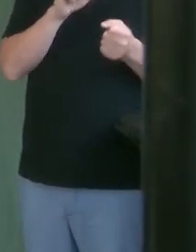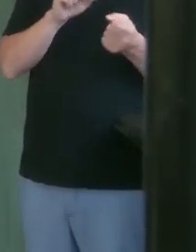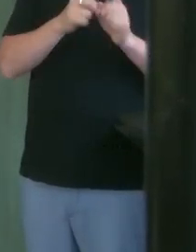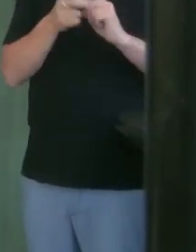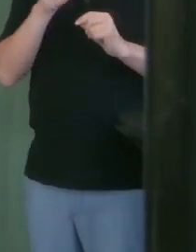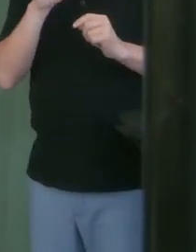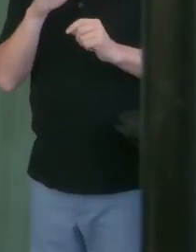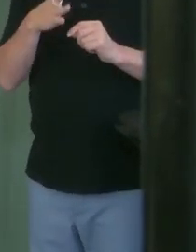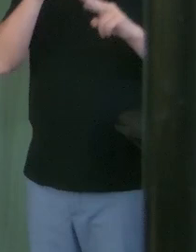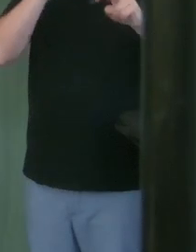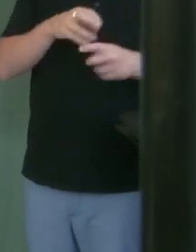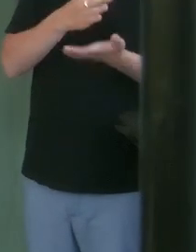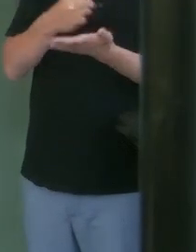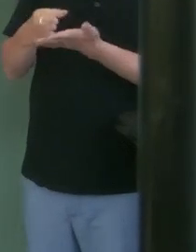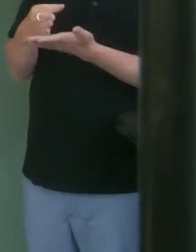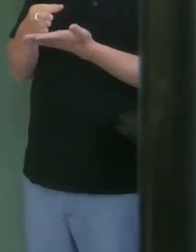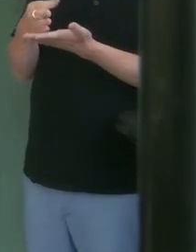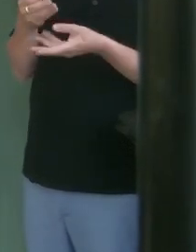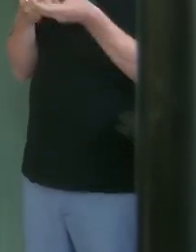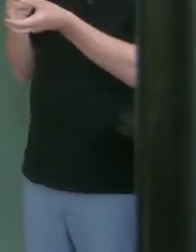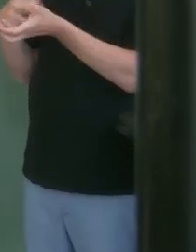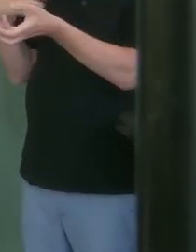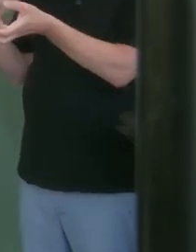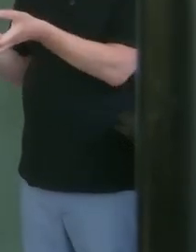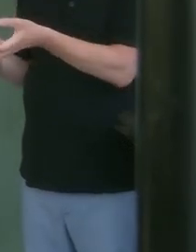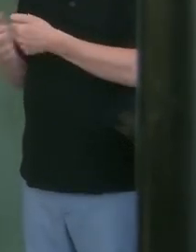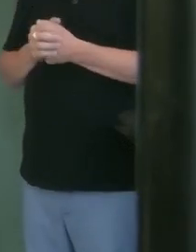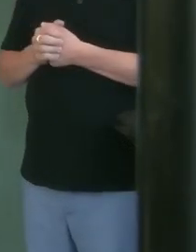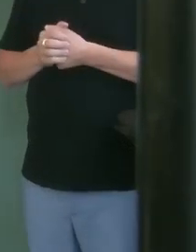Ser ni att det här är frågor som liksom kan